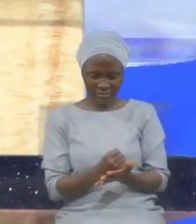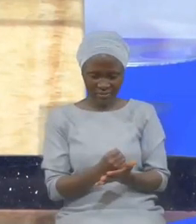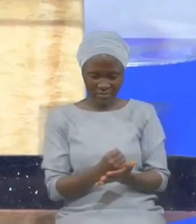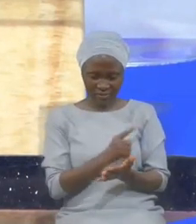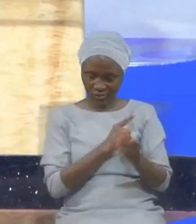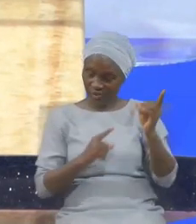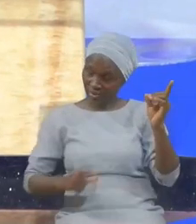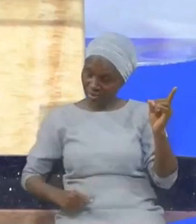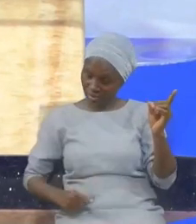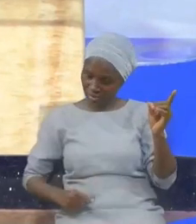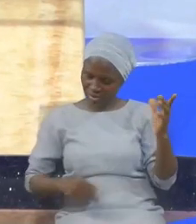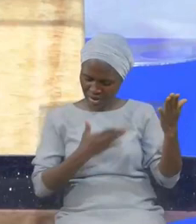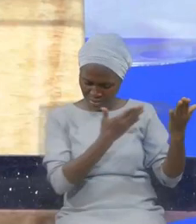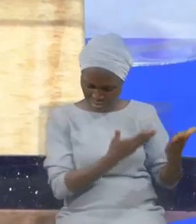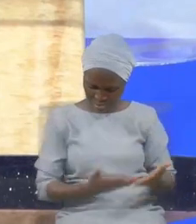Seigneur,